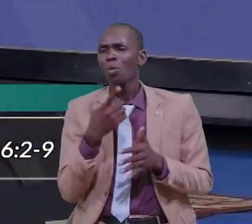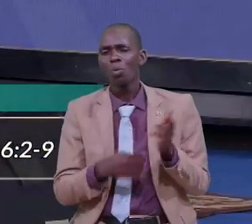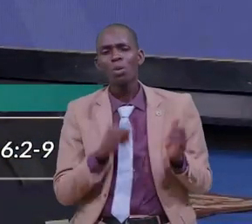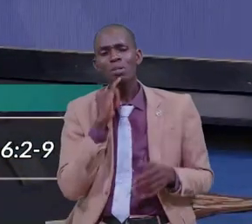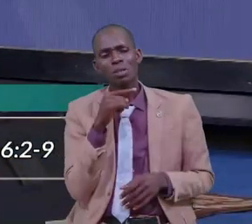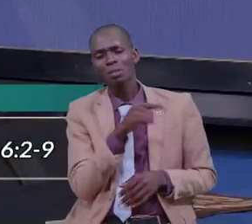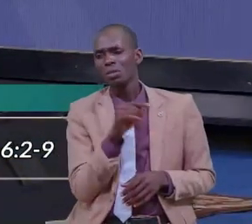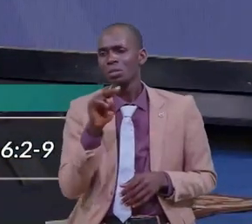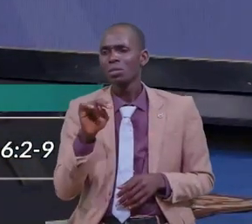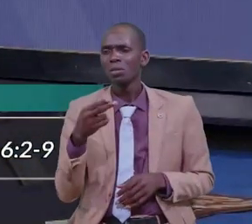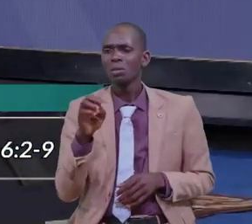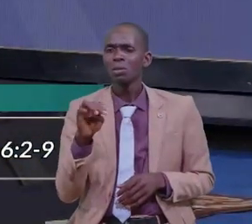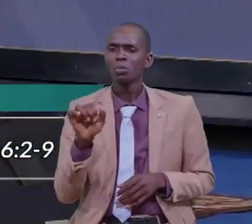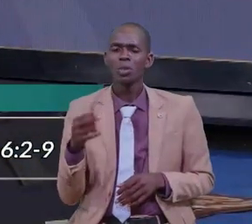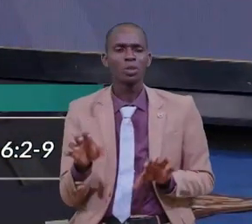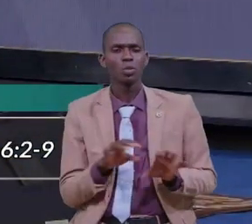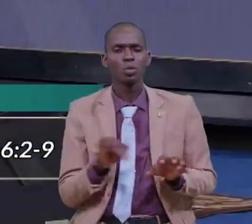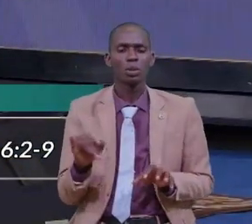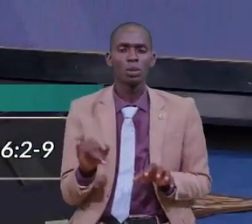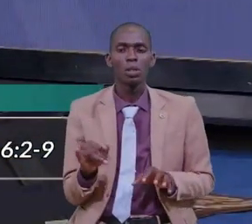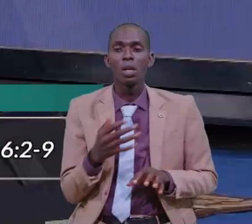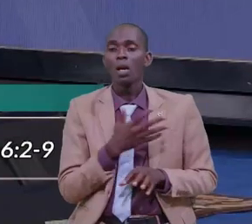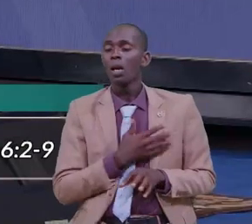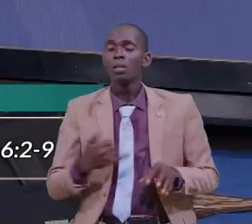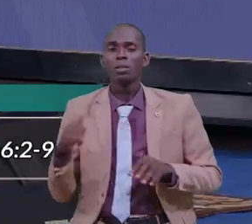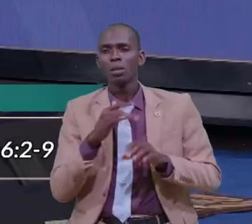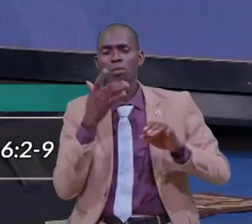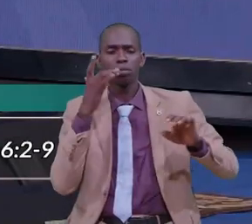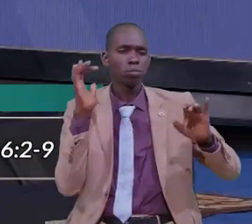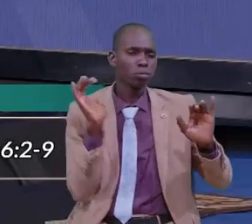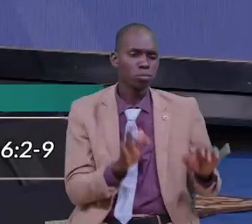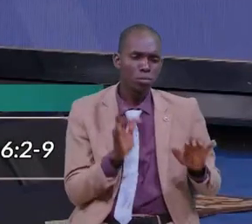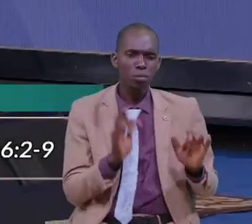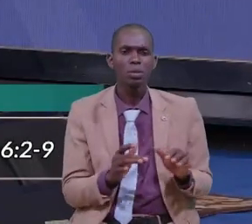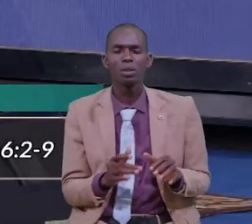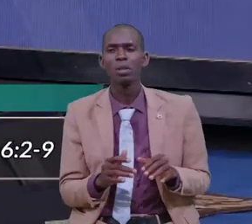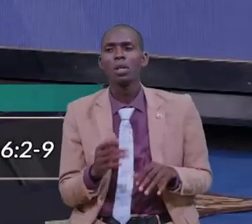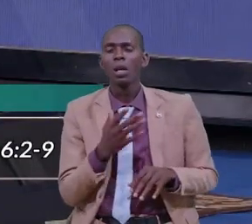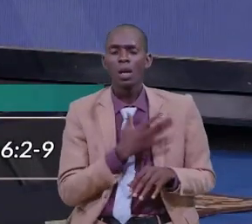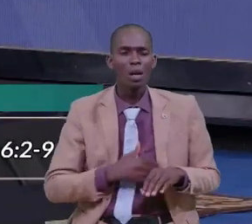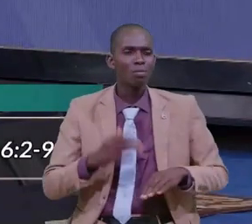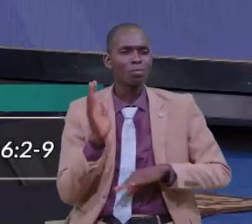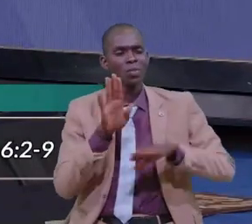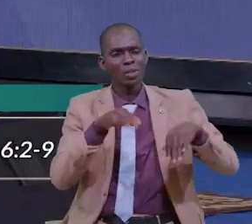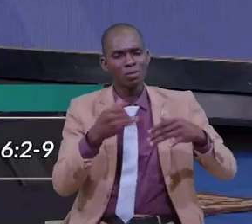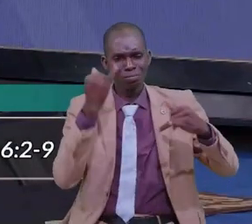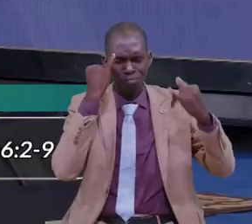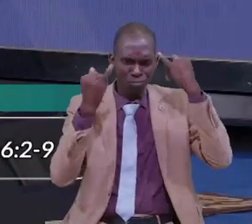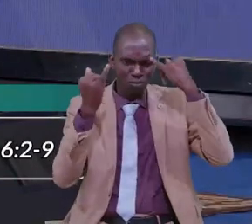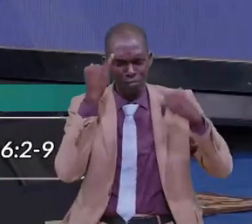Vous devez pouvoir supporter les ridicules, les moqueries, les noms qu'on vous